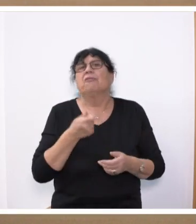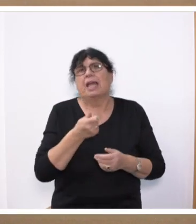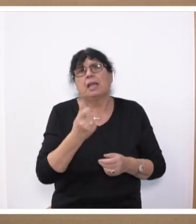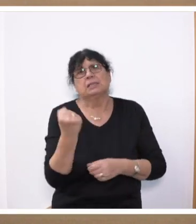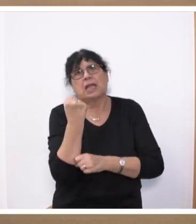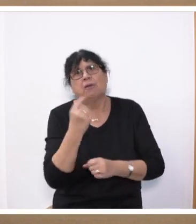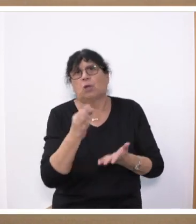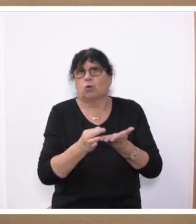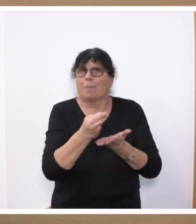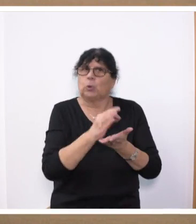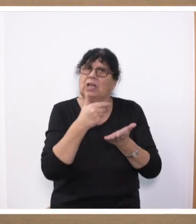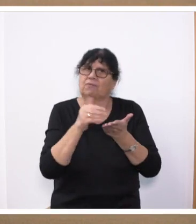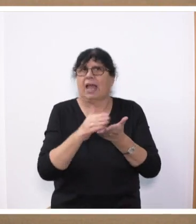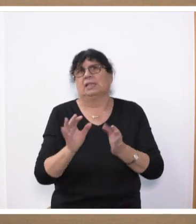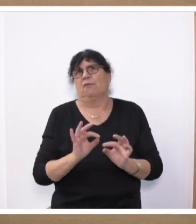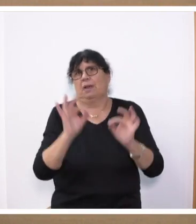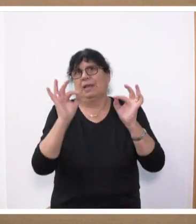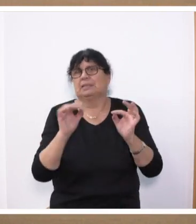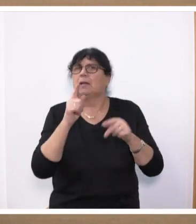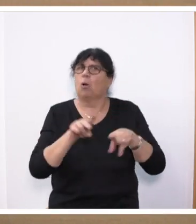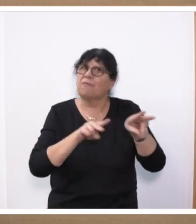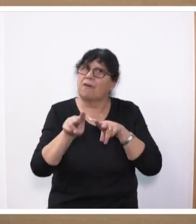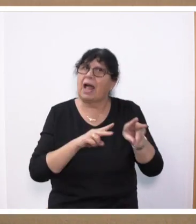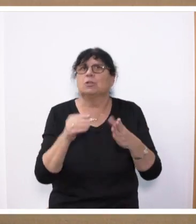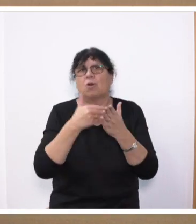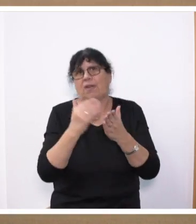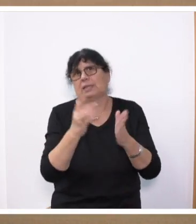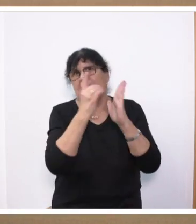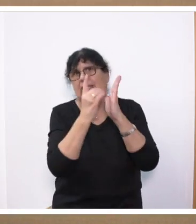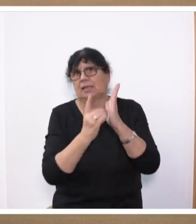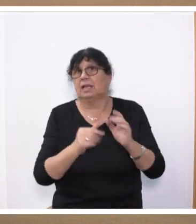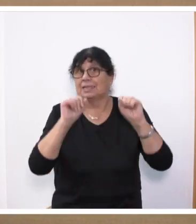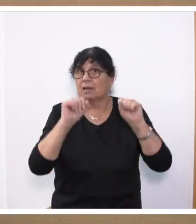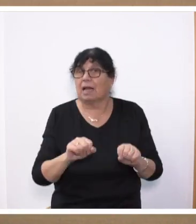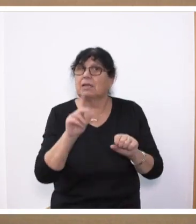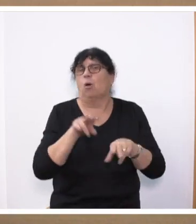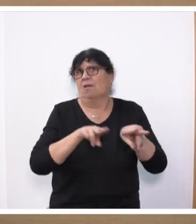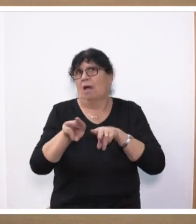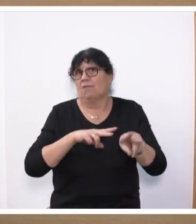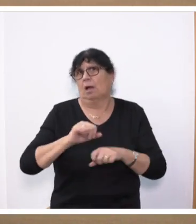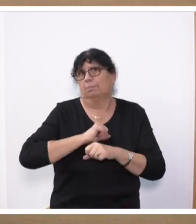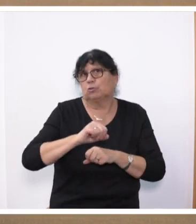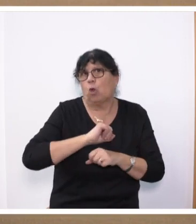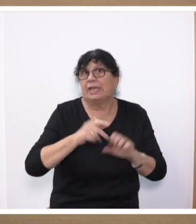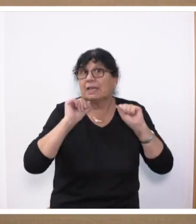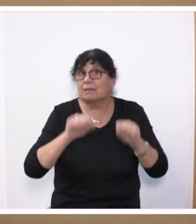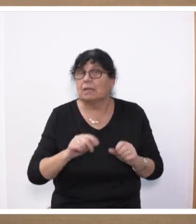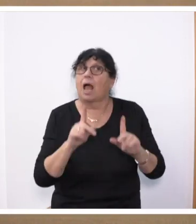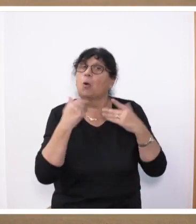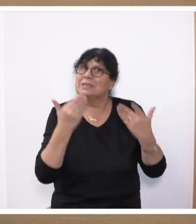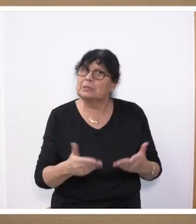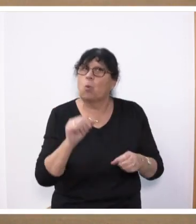verbessern, damit auch die Verwaltung weiter digitalisiert werden können und auch so die Verfahren beschleunigt werden können. Auch so können wir